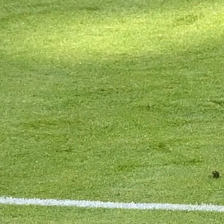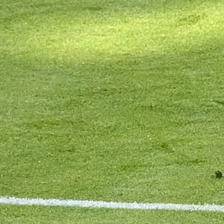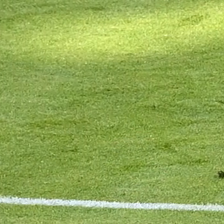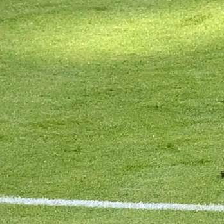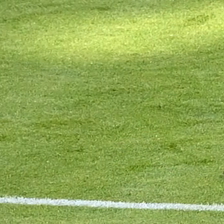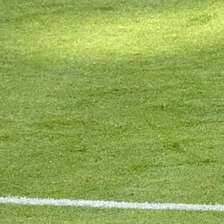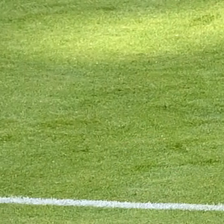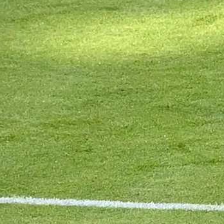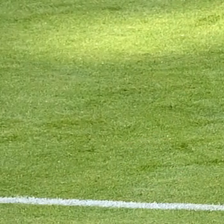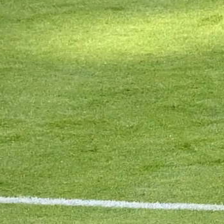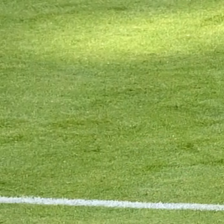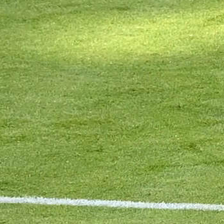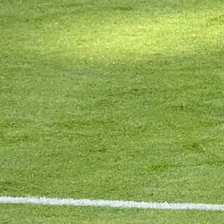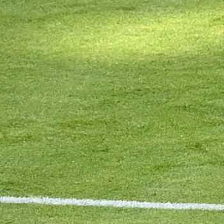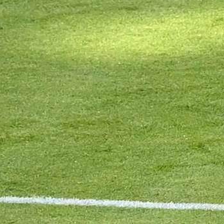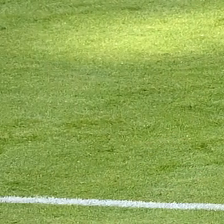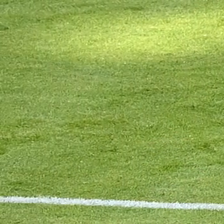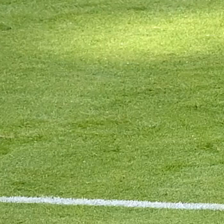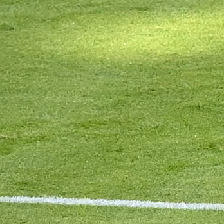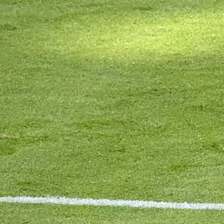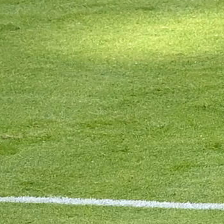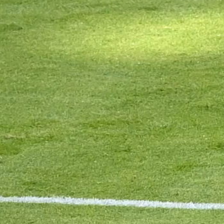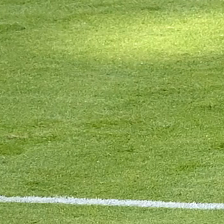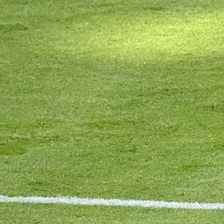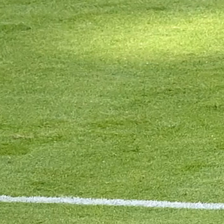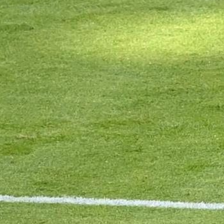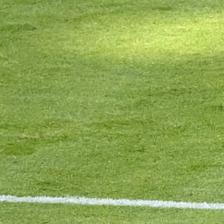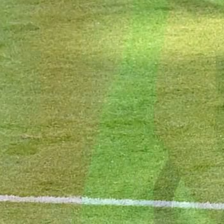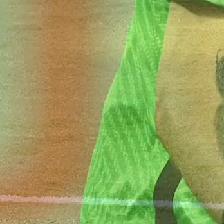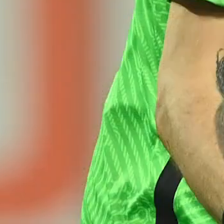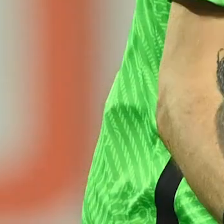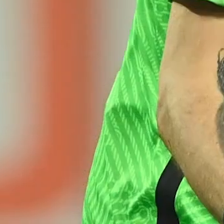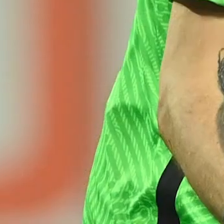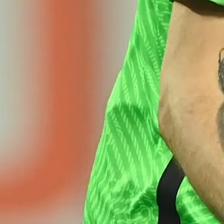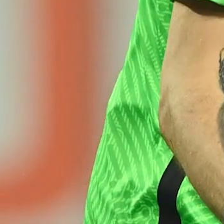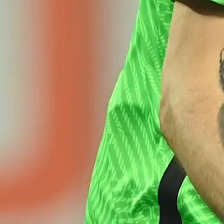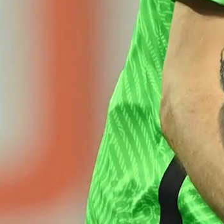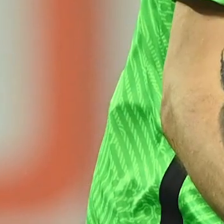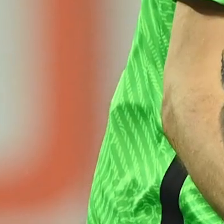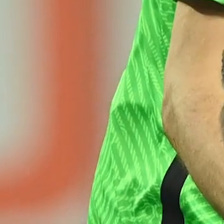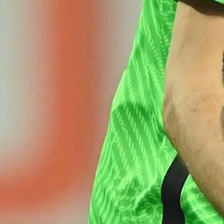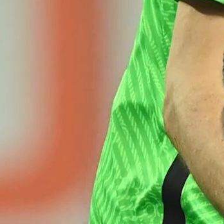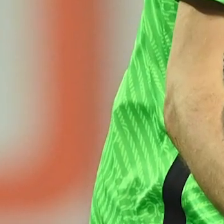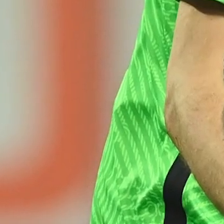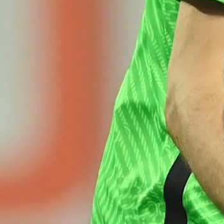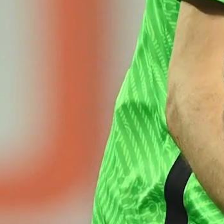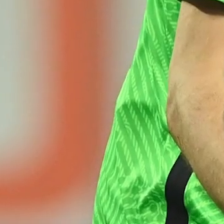Leroy Sané, czy Serge Gnabry, czy Thomas Müller i każdy z nich jest groźny. Wiadomo, że oni chcieli też pomóc Robertowi